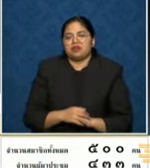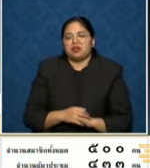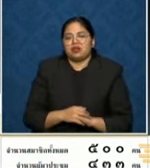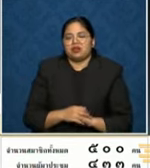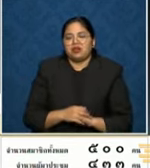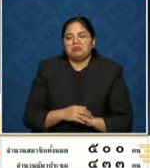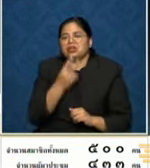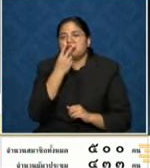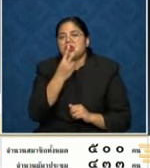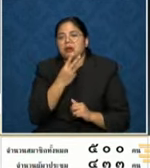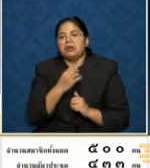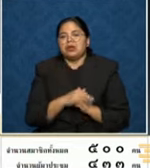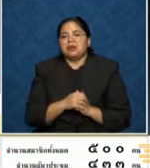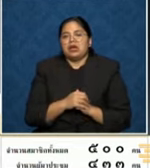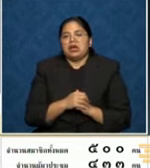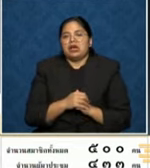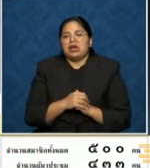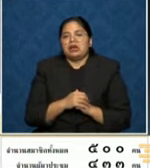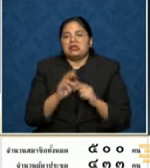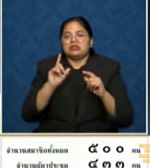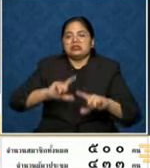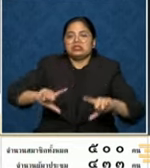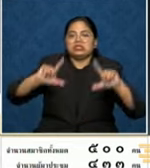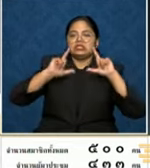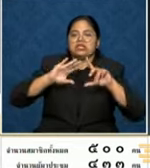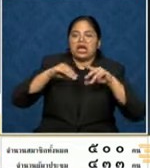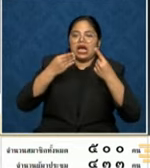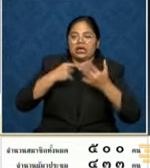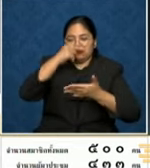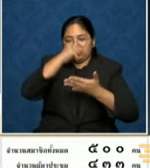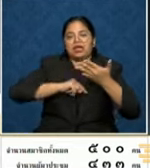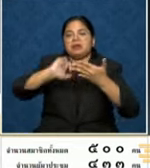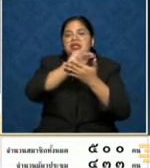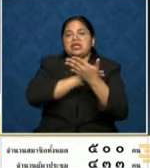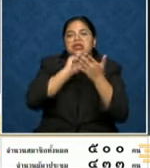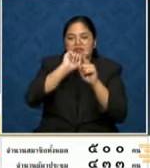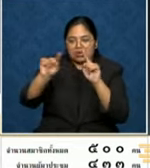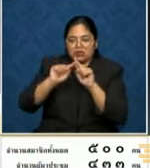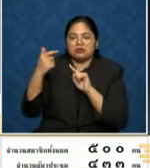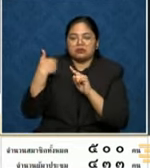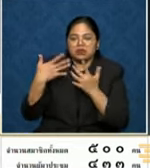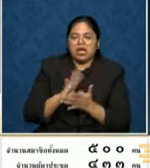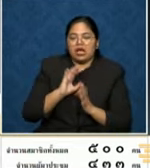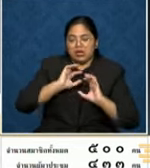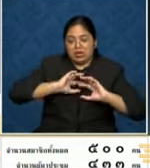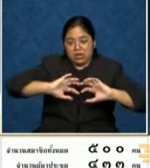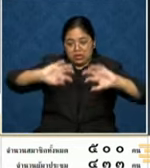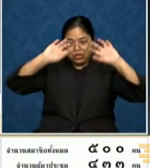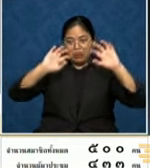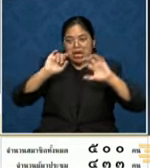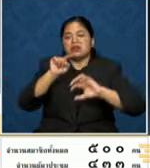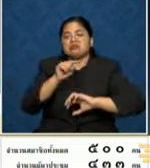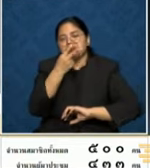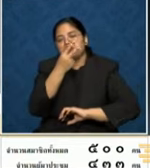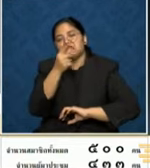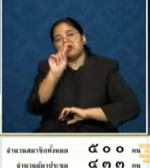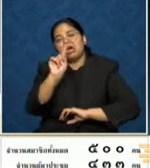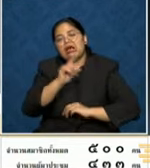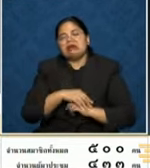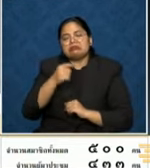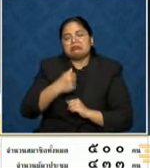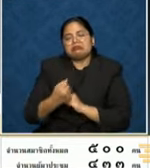วเวอร์ของประเทศผมเรียนท่านประธานอย่างนี้ครับเรื่องนี้รัฐบาลเน้นเรื่องพลังสร้างสรรค์สร้